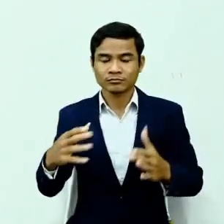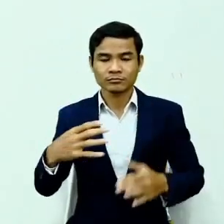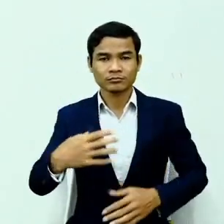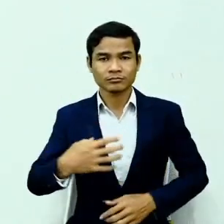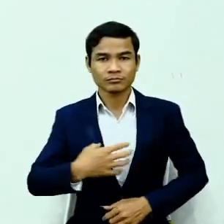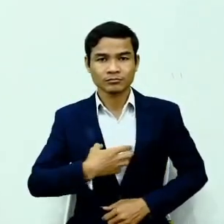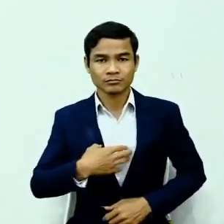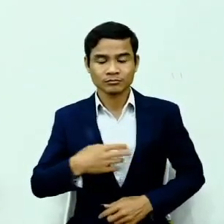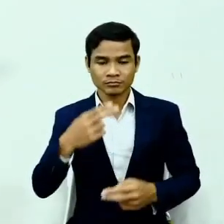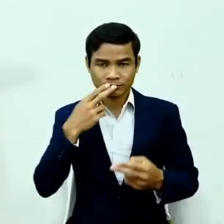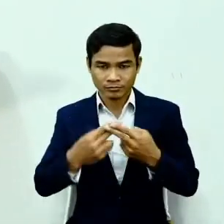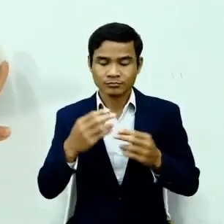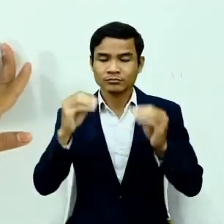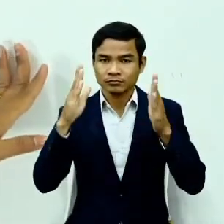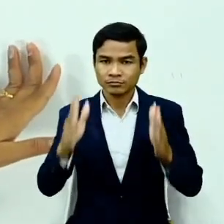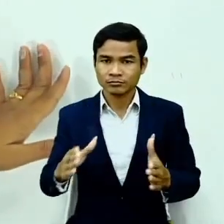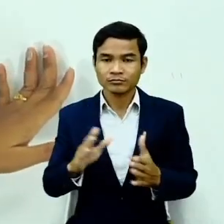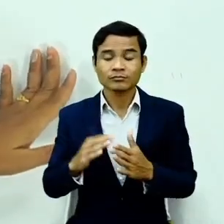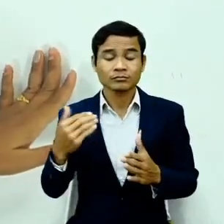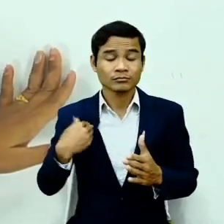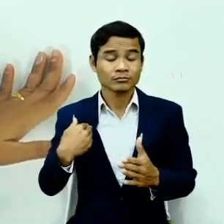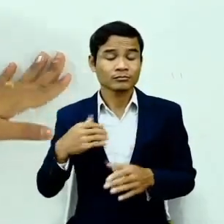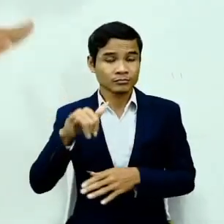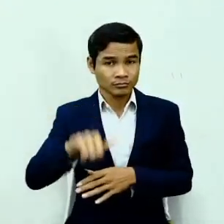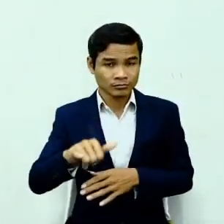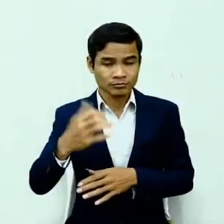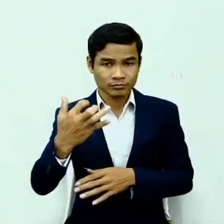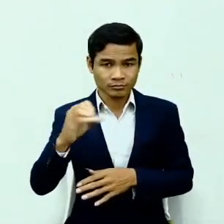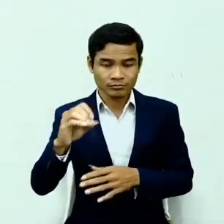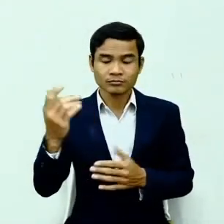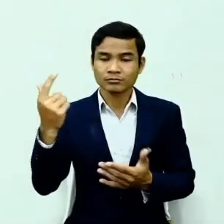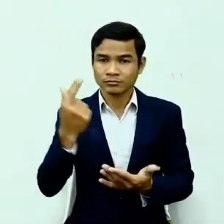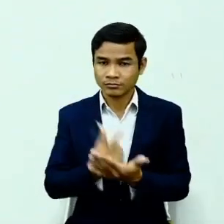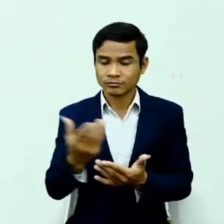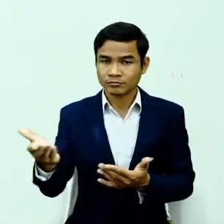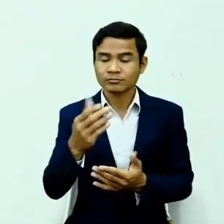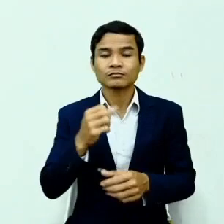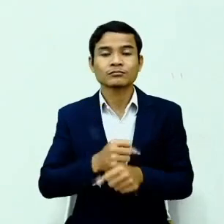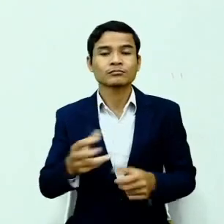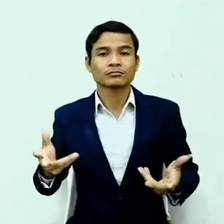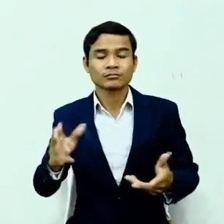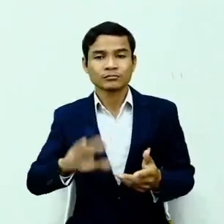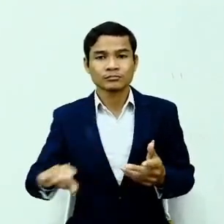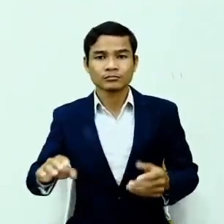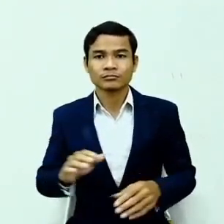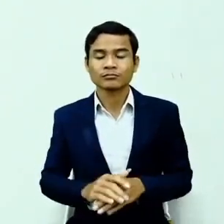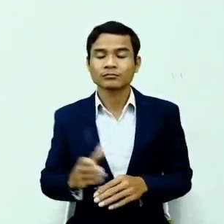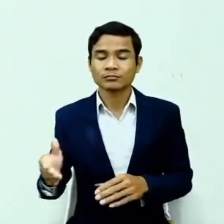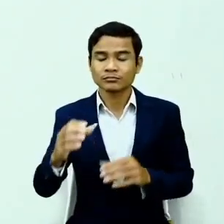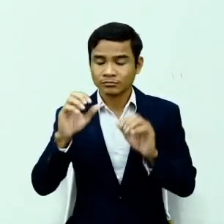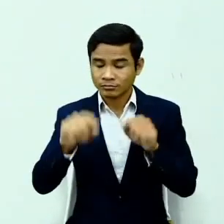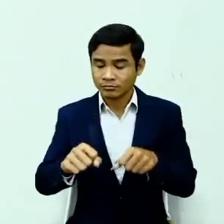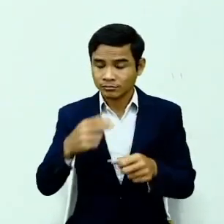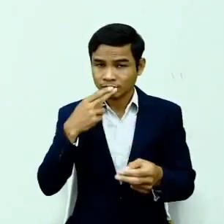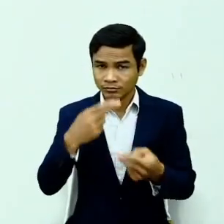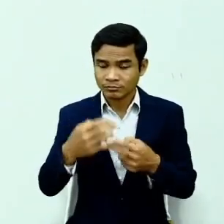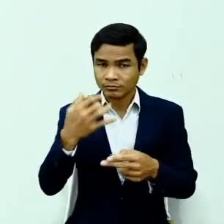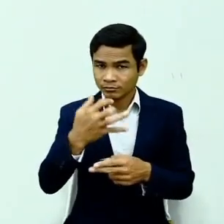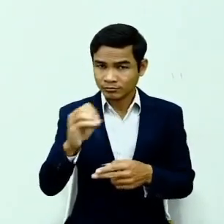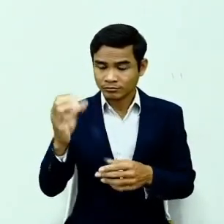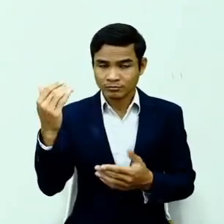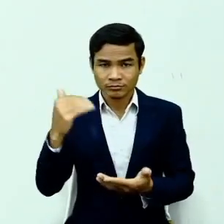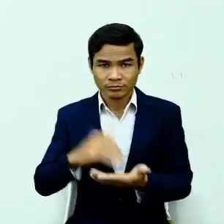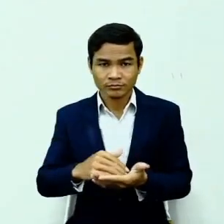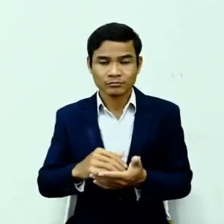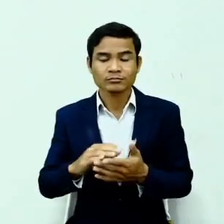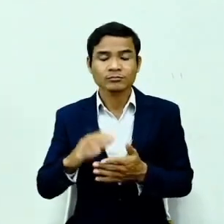lại rồi bỏ nè cừu. Nơi xa chật sắp vinh mặt đò. Ta nè cừu thôi đừng mặt đấy cơ nè. Chà đập bệnh ban chùm lại chật sập vĩnh. Chà